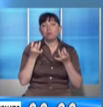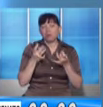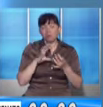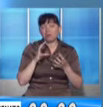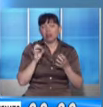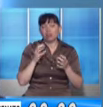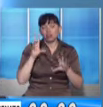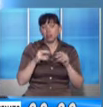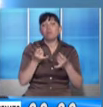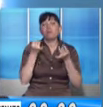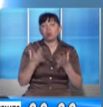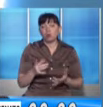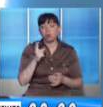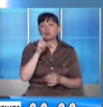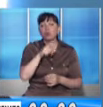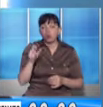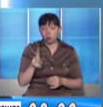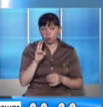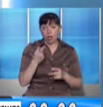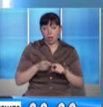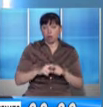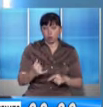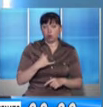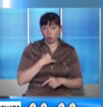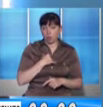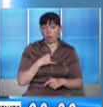că persoanele pe care le-am avut noi